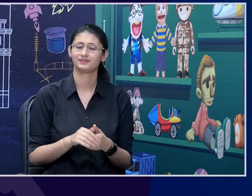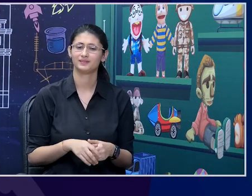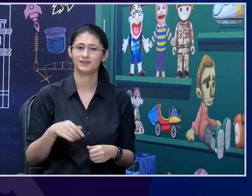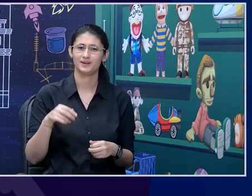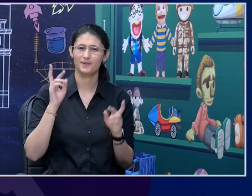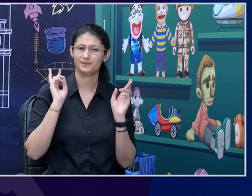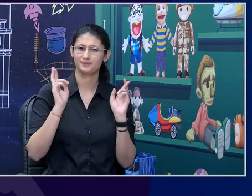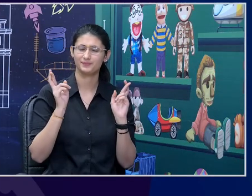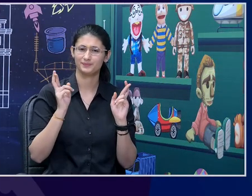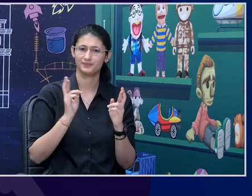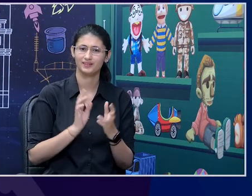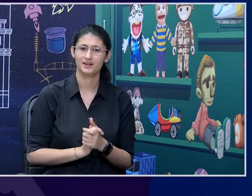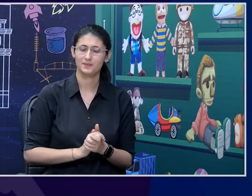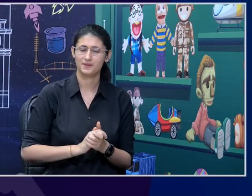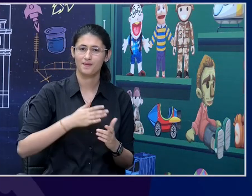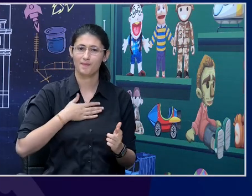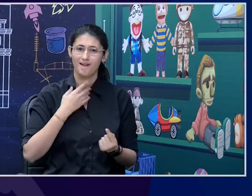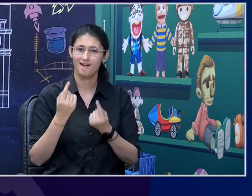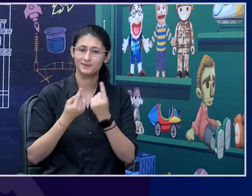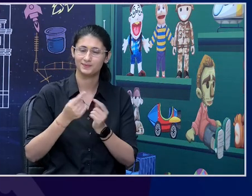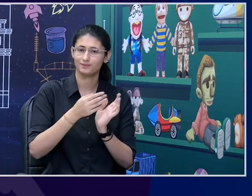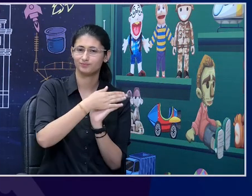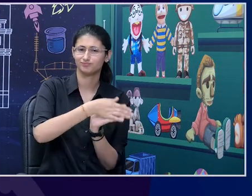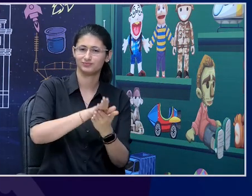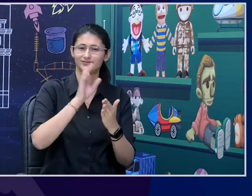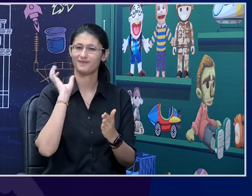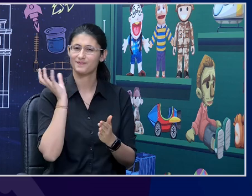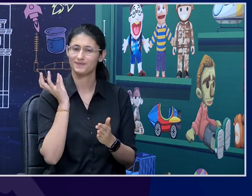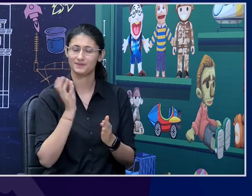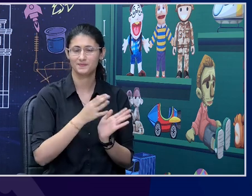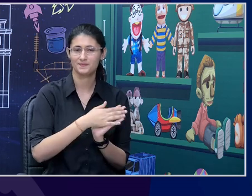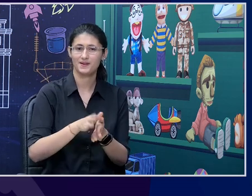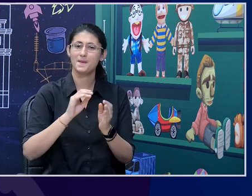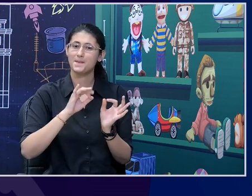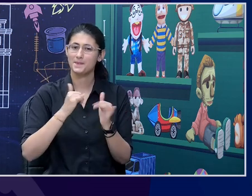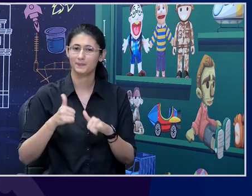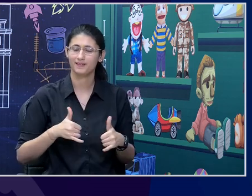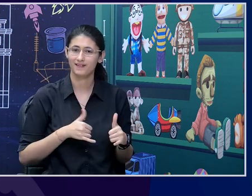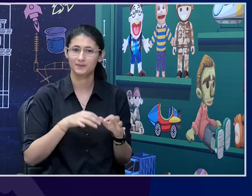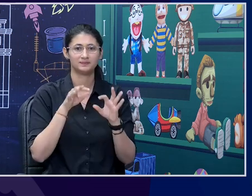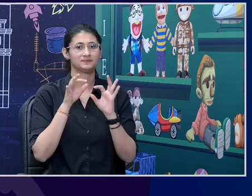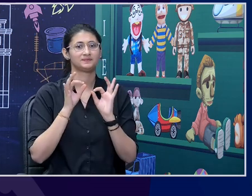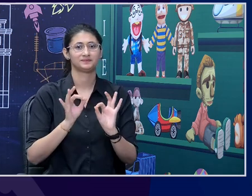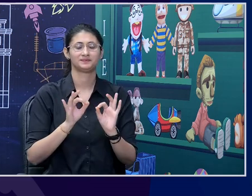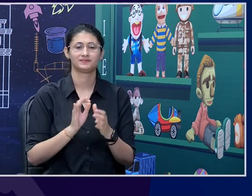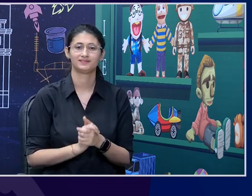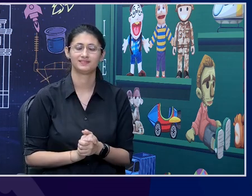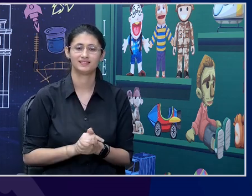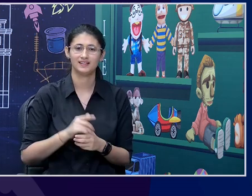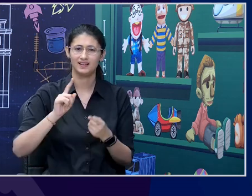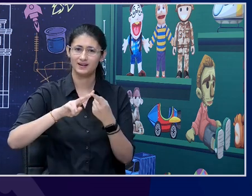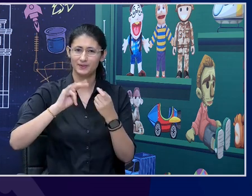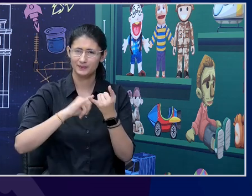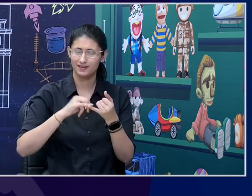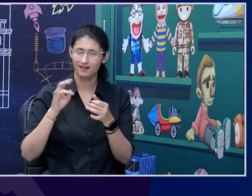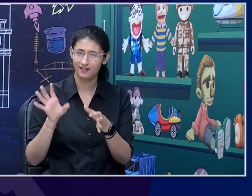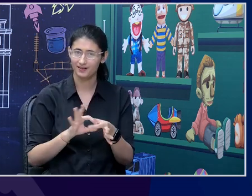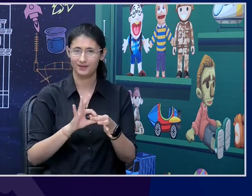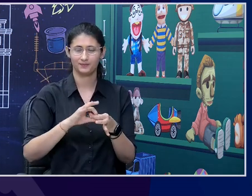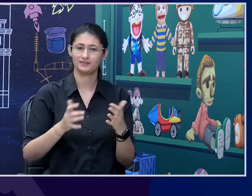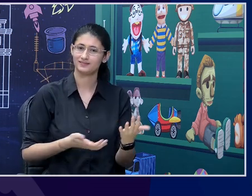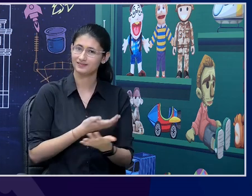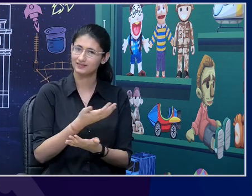जो हमने गेंद बल्ला खेला जिससे हमने ईवीएस भी पढ़ी हमने जो है तमाम सारी शब्द भंडार भी बढ़ाया अपना